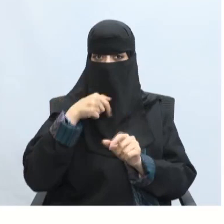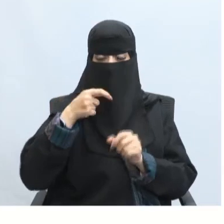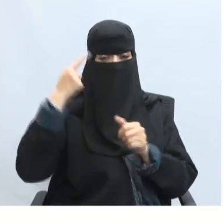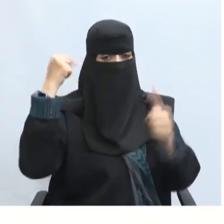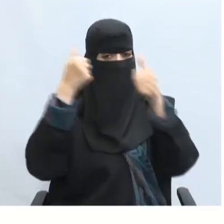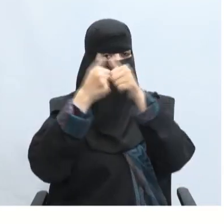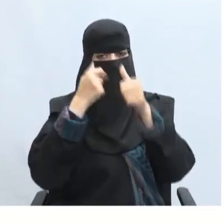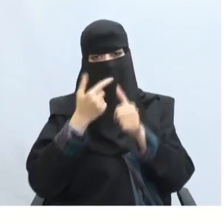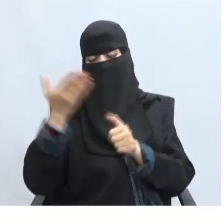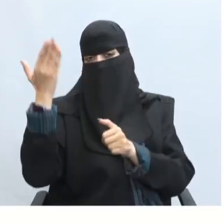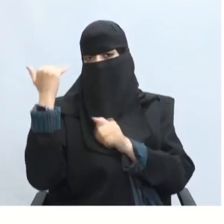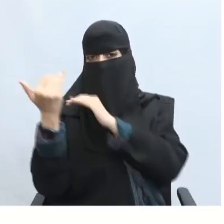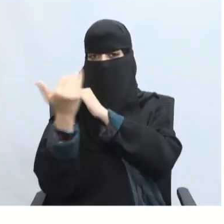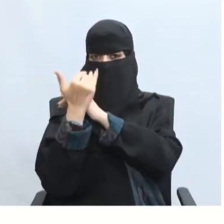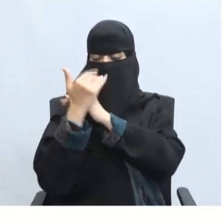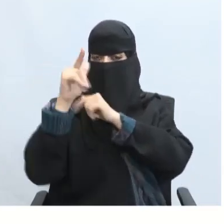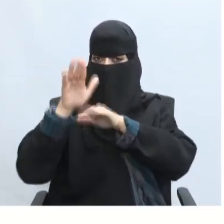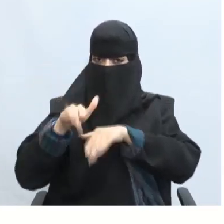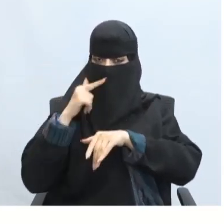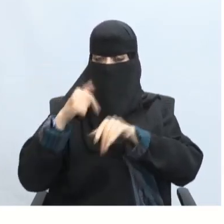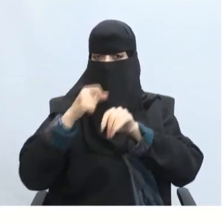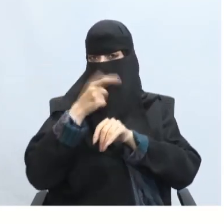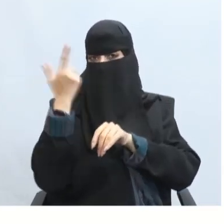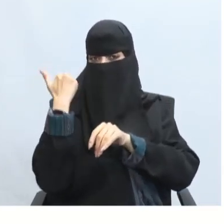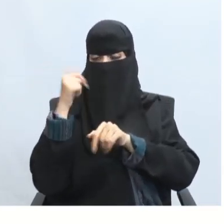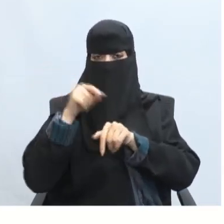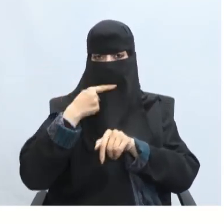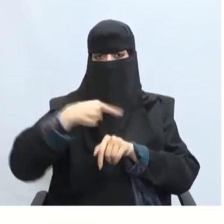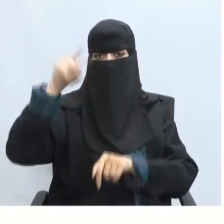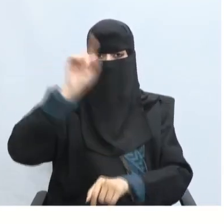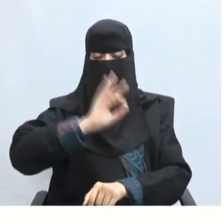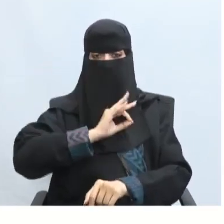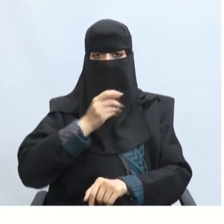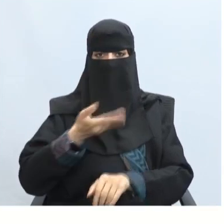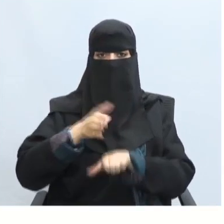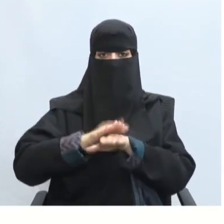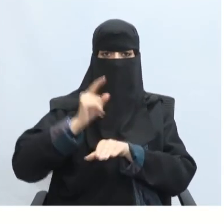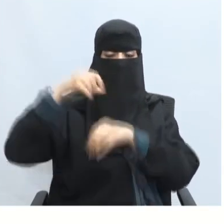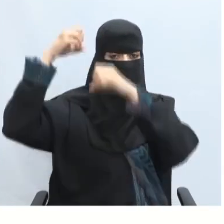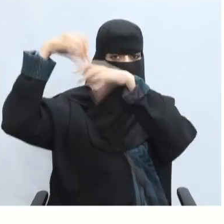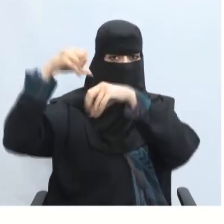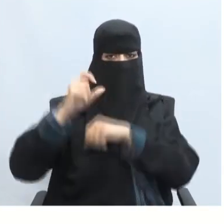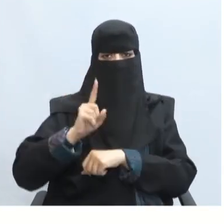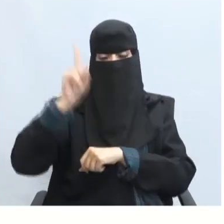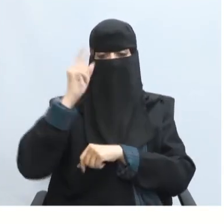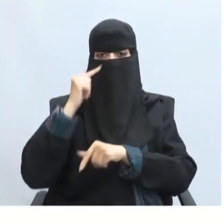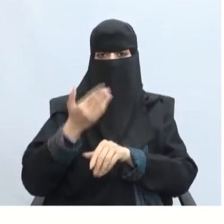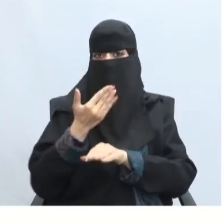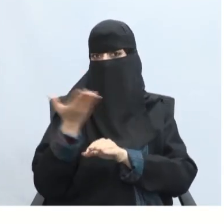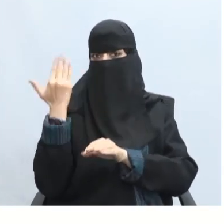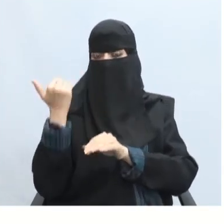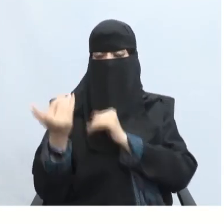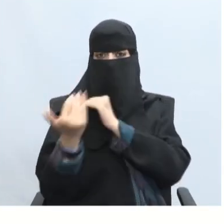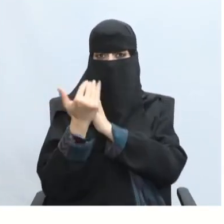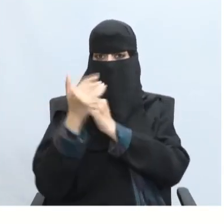نستذكر ما تم دراسته في الدرس السابق بسم الله وعلى بركه الله في الدرس السابق